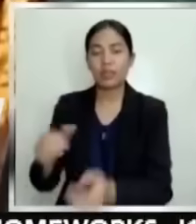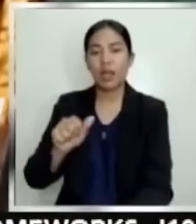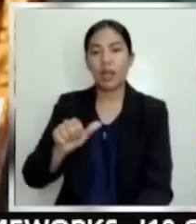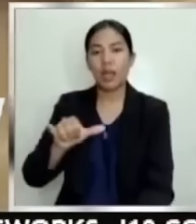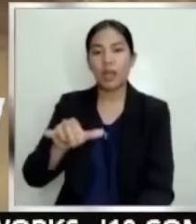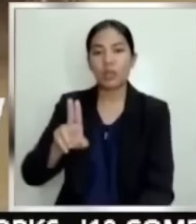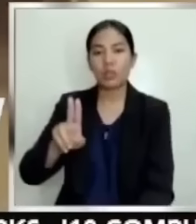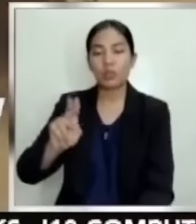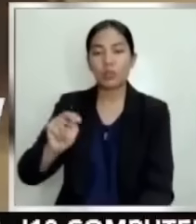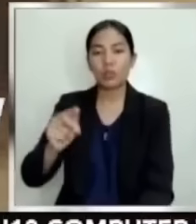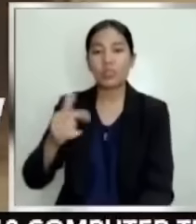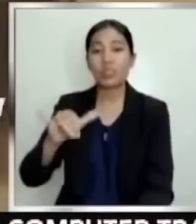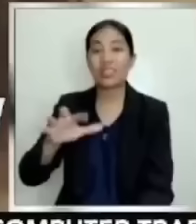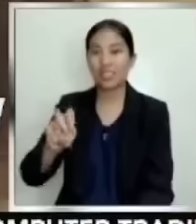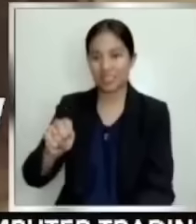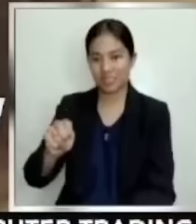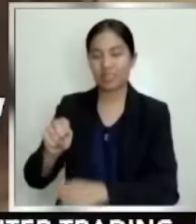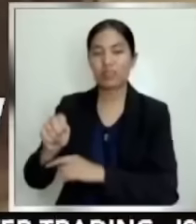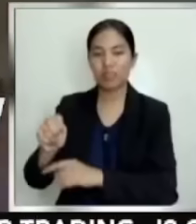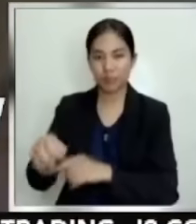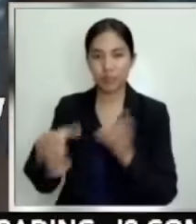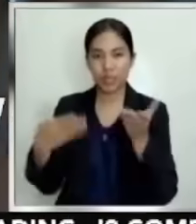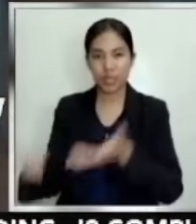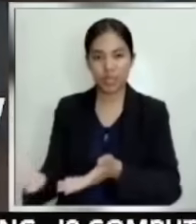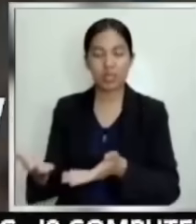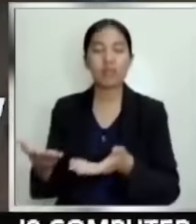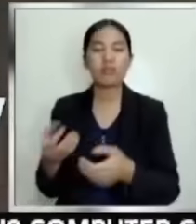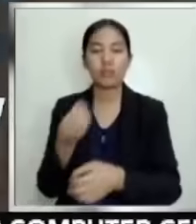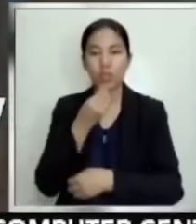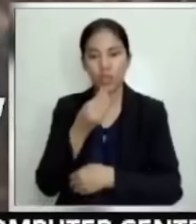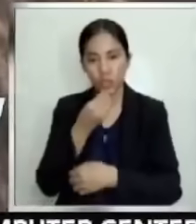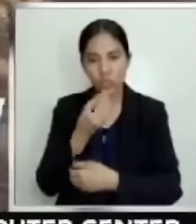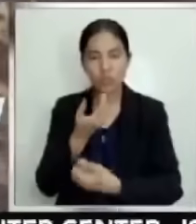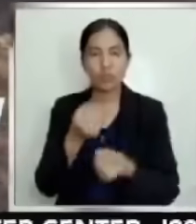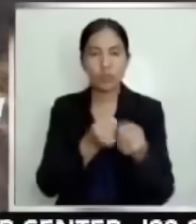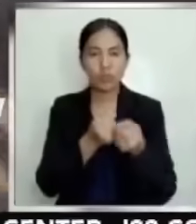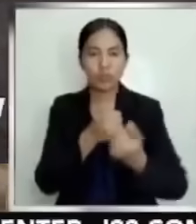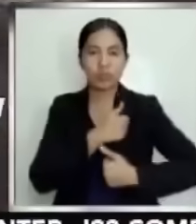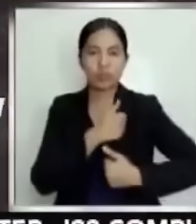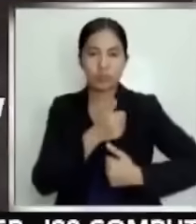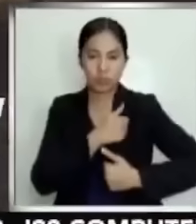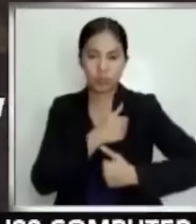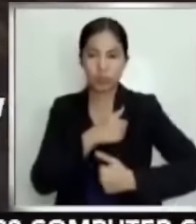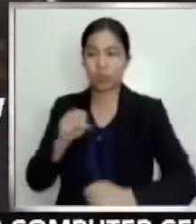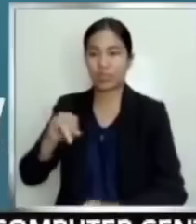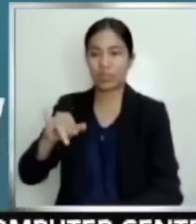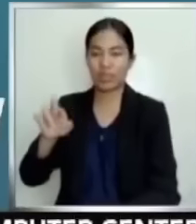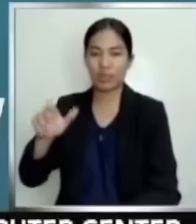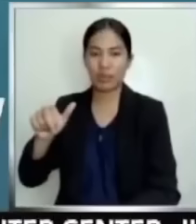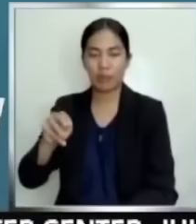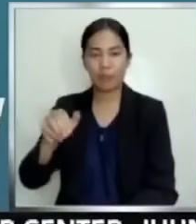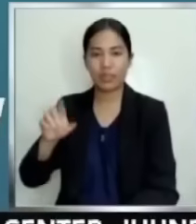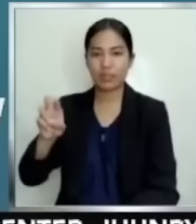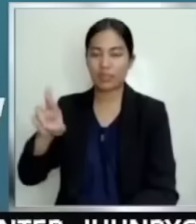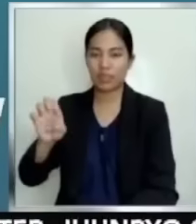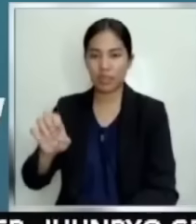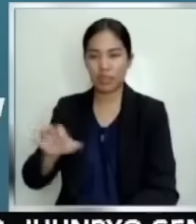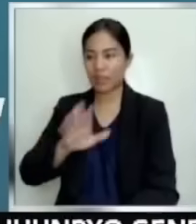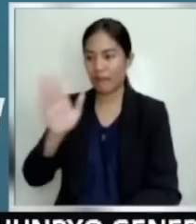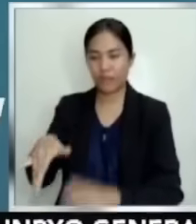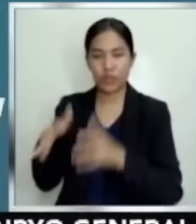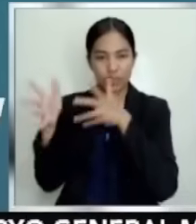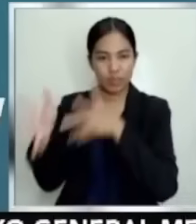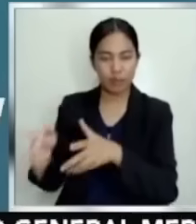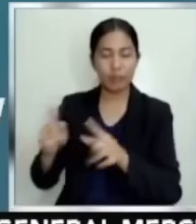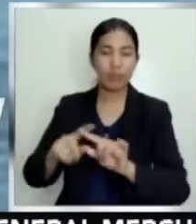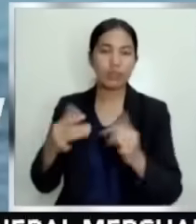sa mga sundalo ng BRP Sierra Madre na hinding-hindi raw nila pababayaan at sa ngayon ay limitado ang supply